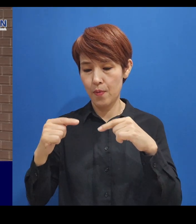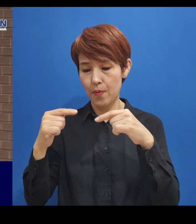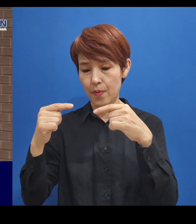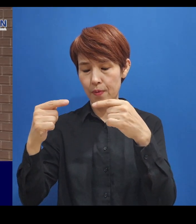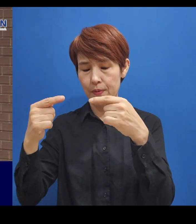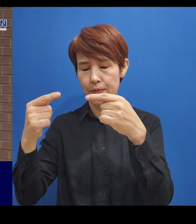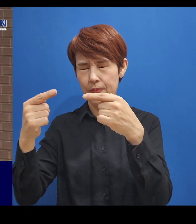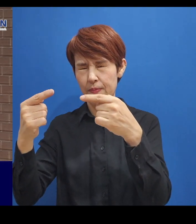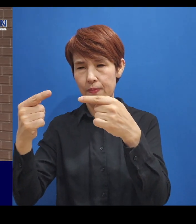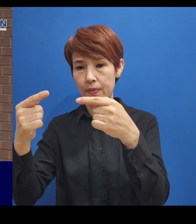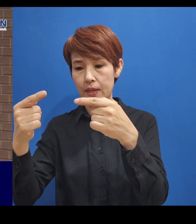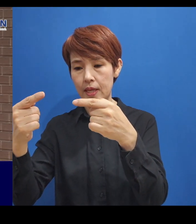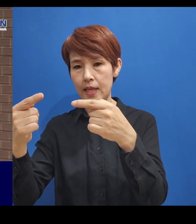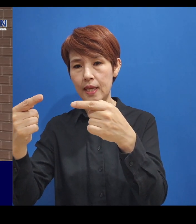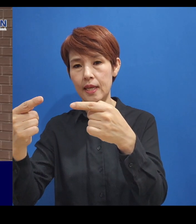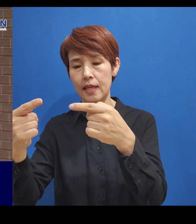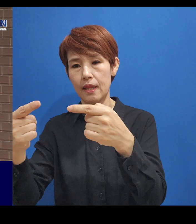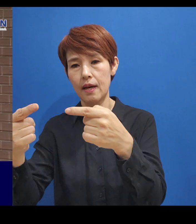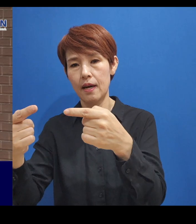주께로